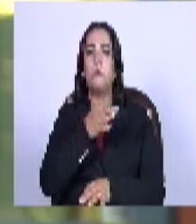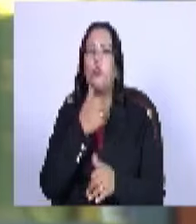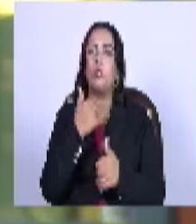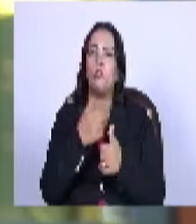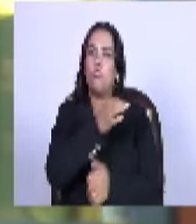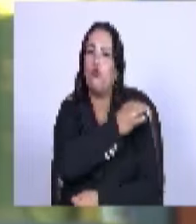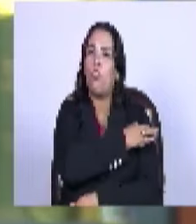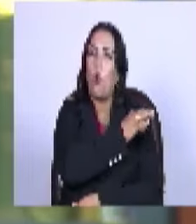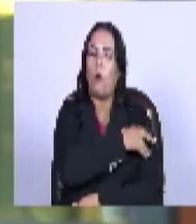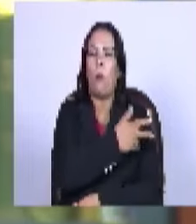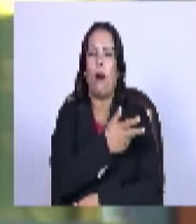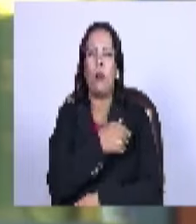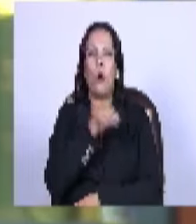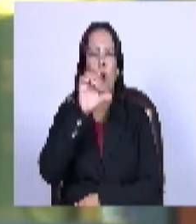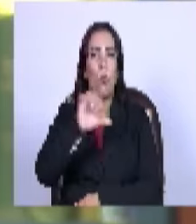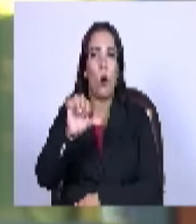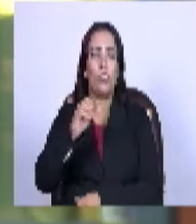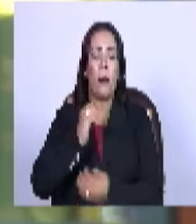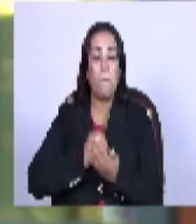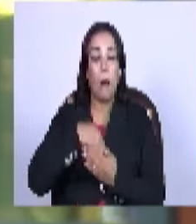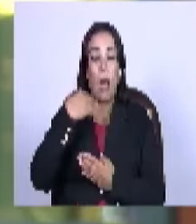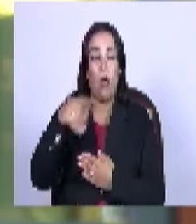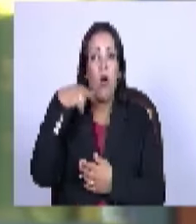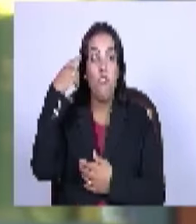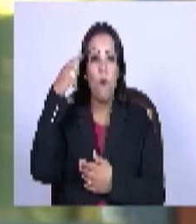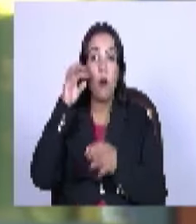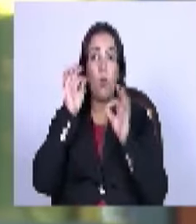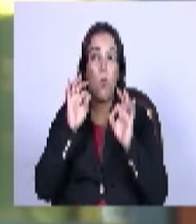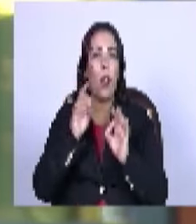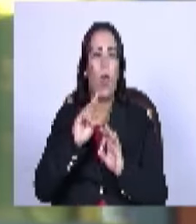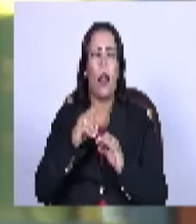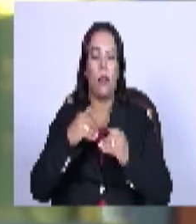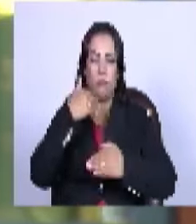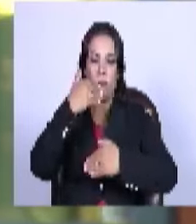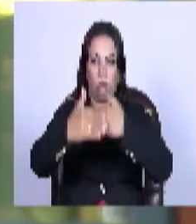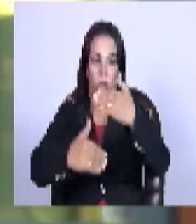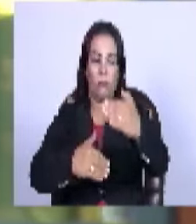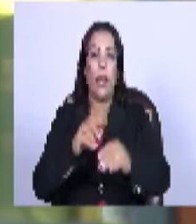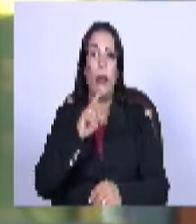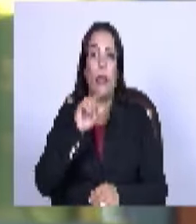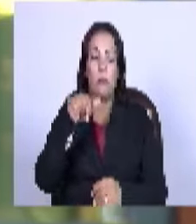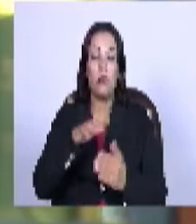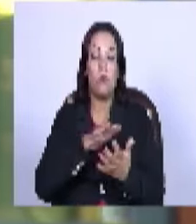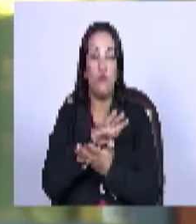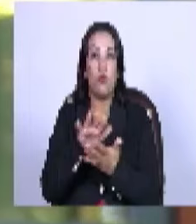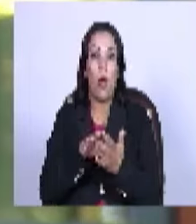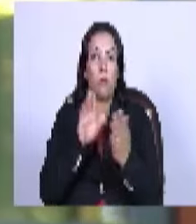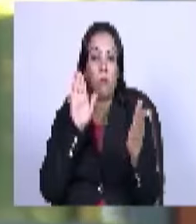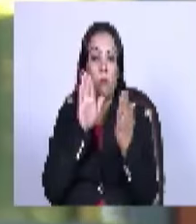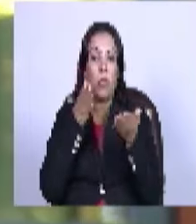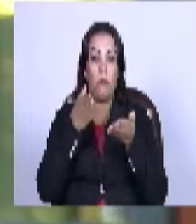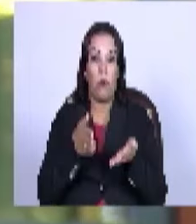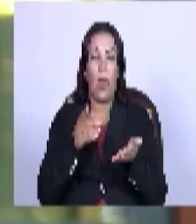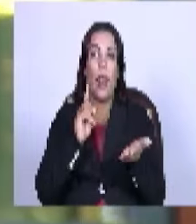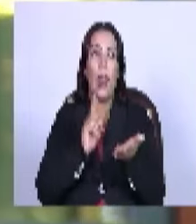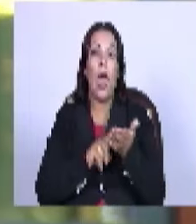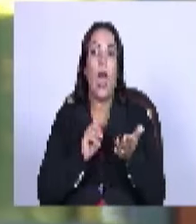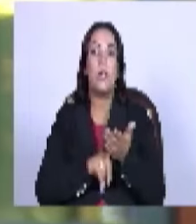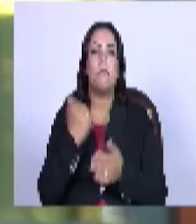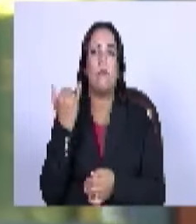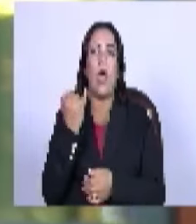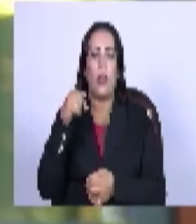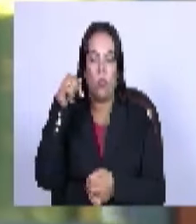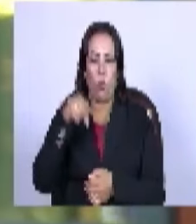سلبيه ما يفكرش فيها بعد كده ويحاول يمضي الى الامام لكن لو في مشكله هو بيواجهها لابد ان هو يحاول